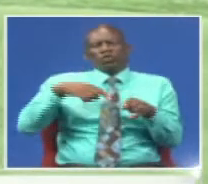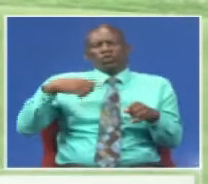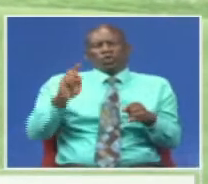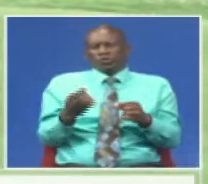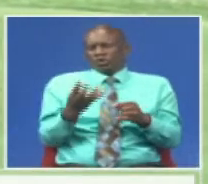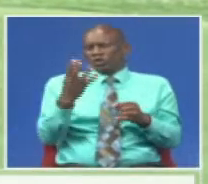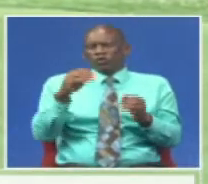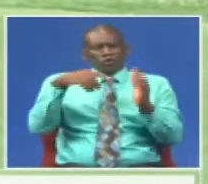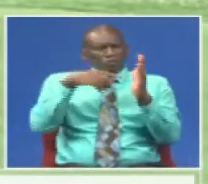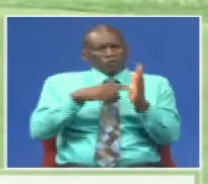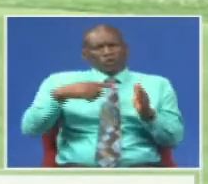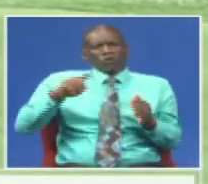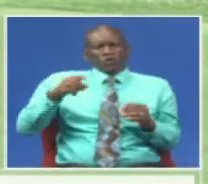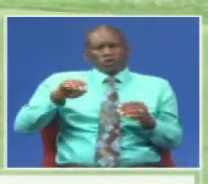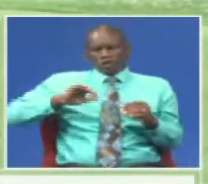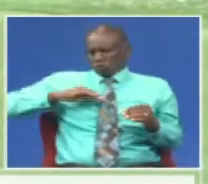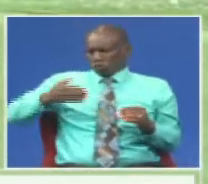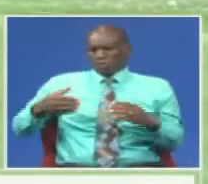wanawake.